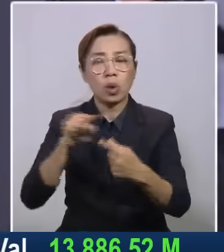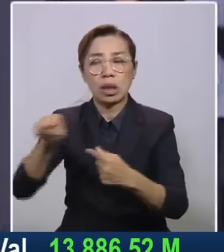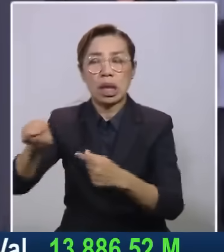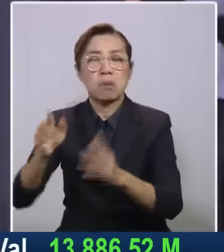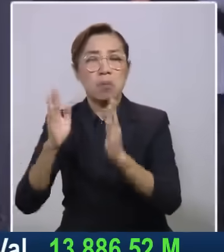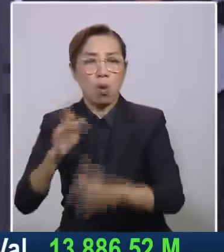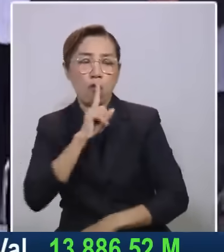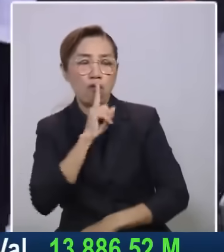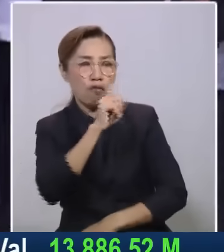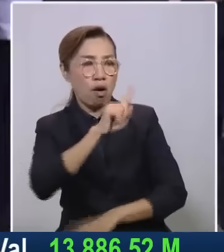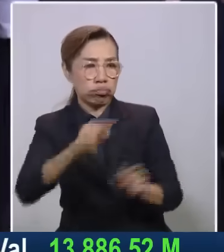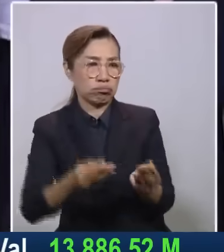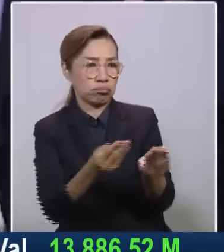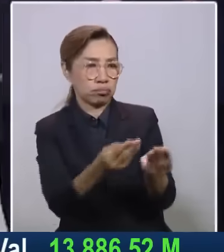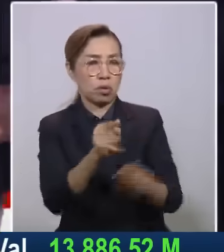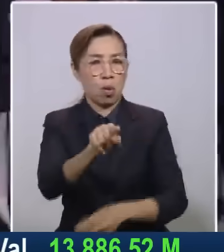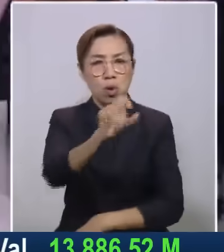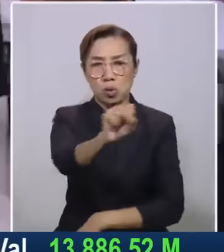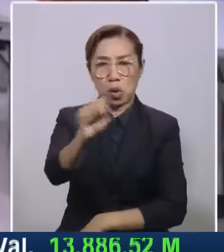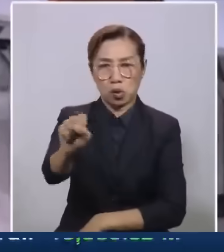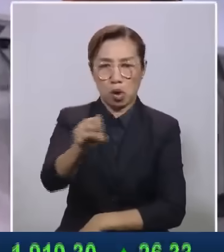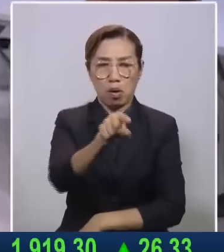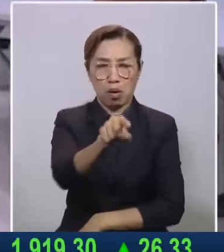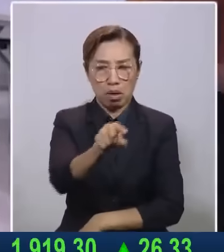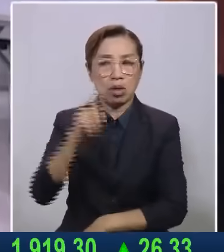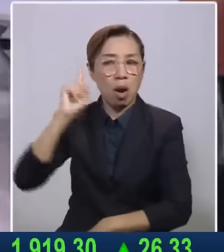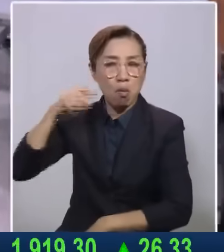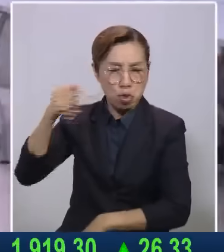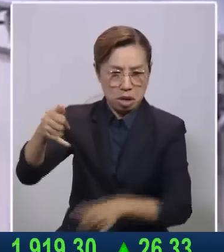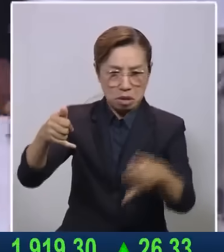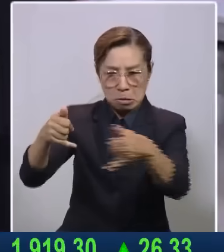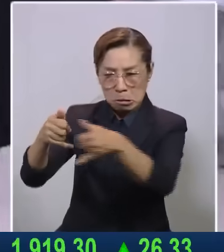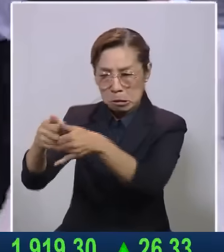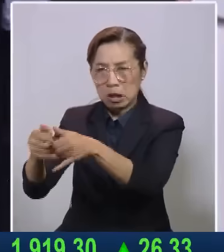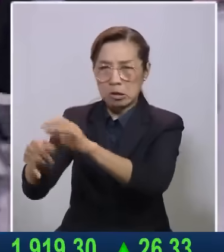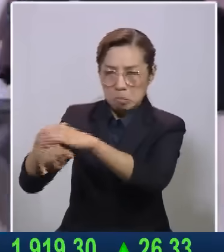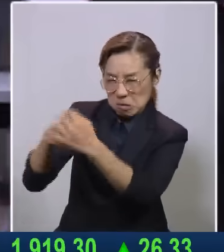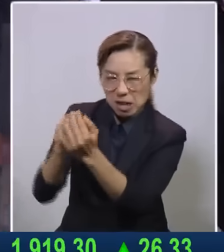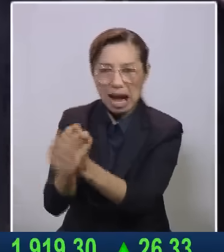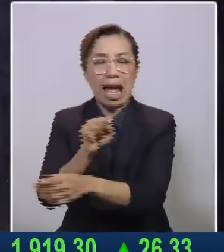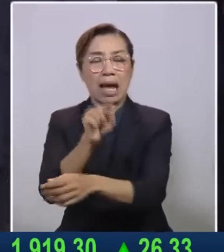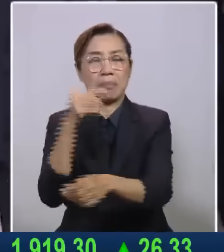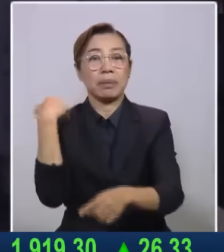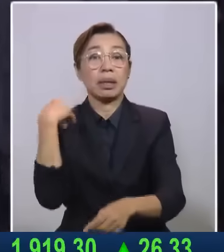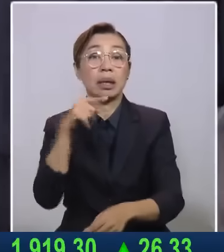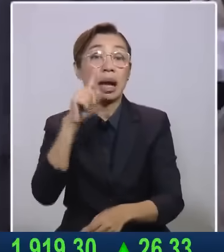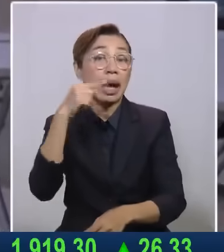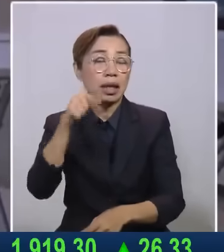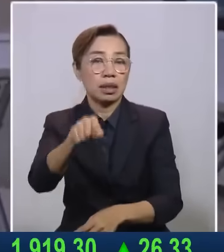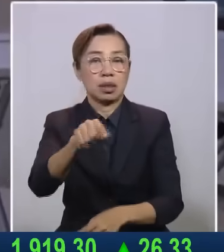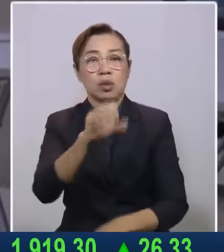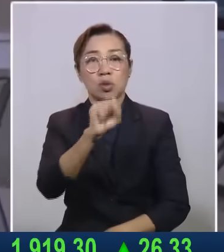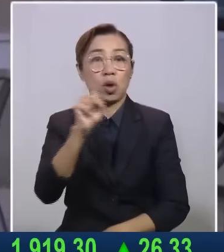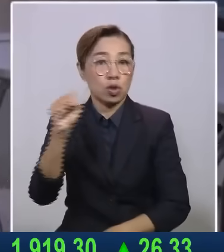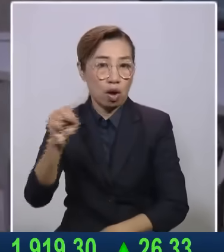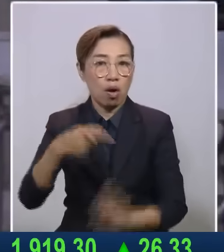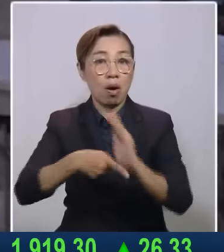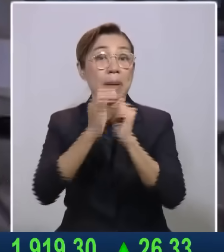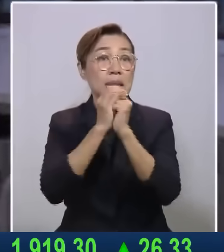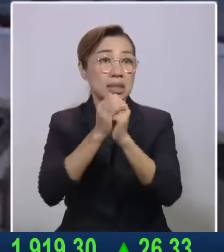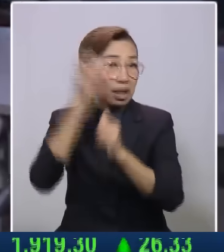กล่าวหาว่าสสเนี่ยมีพฤติกรรมคุกคามทางเพศนั่นคือนายวุฒิพงษ์ทองเหลาสส